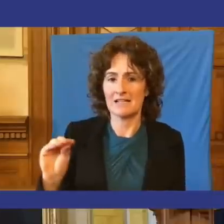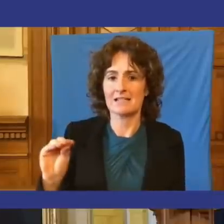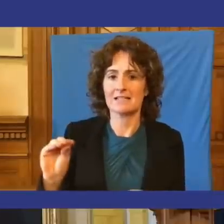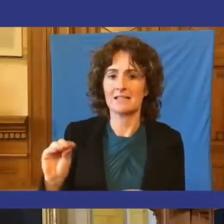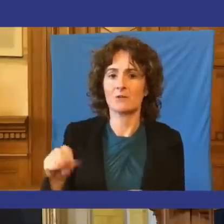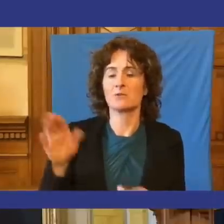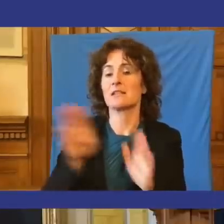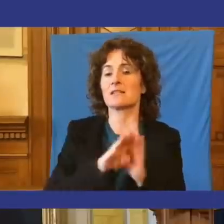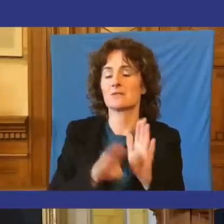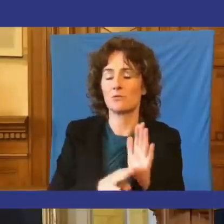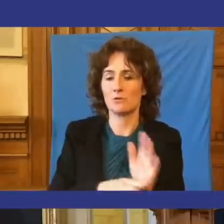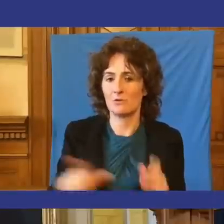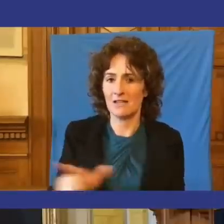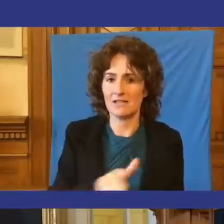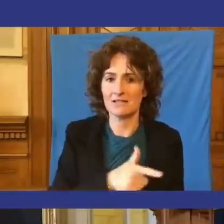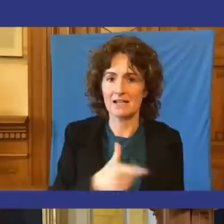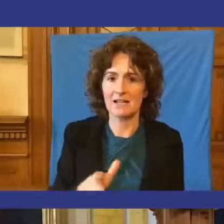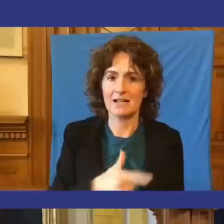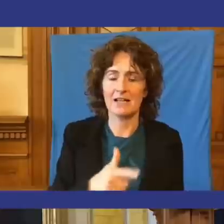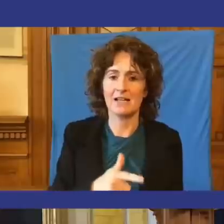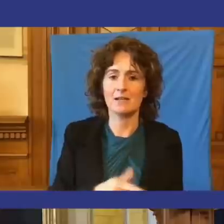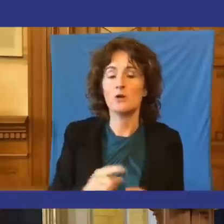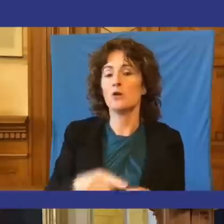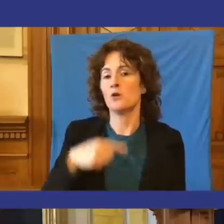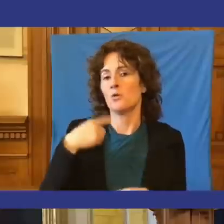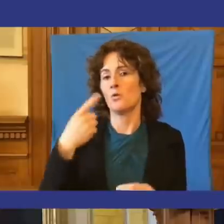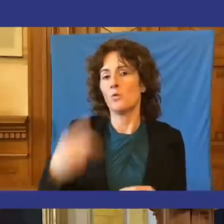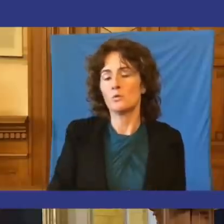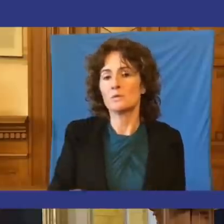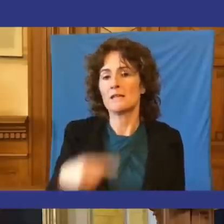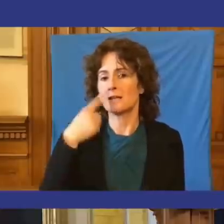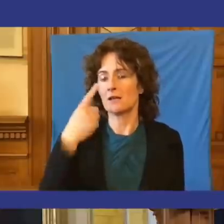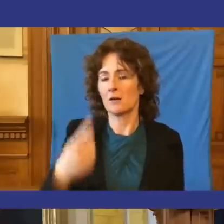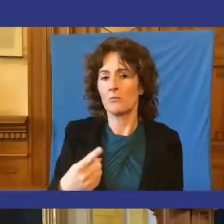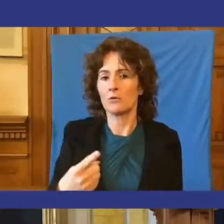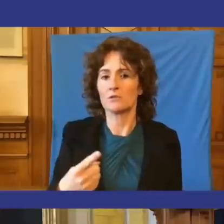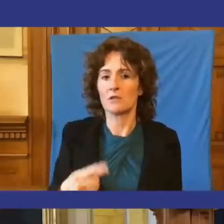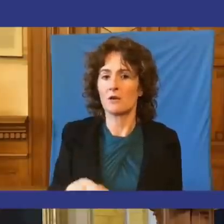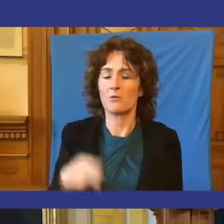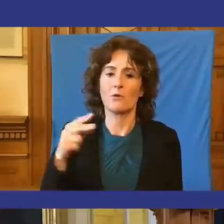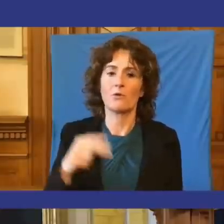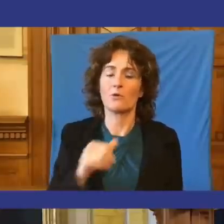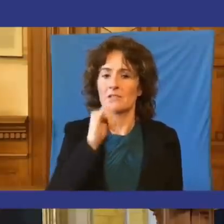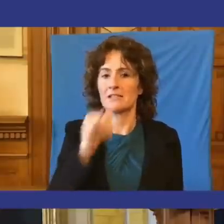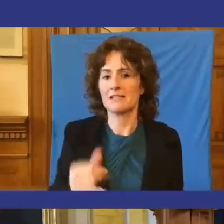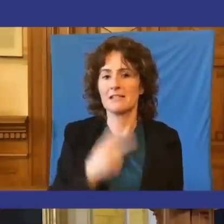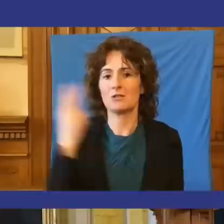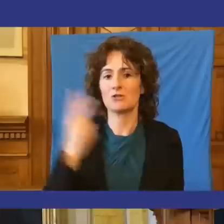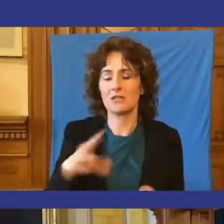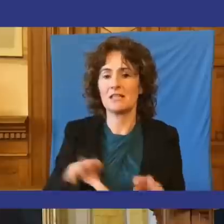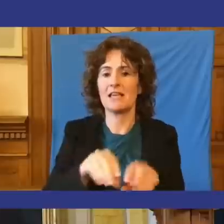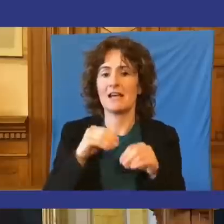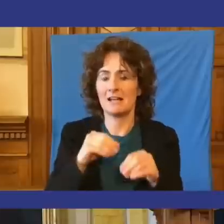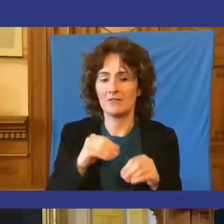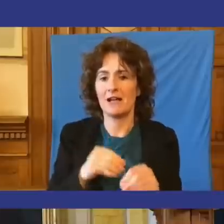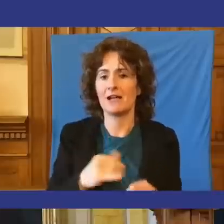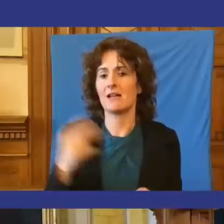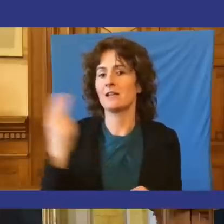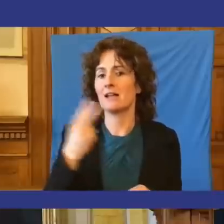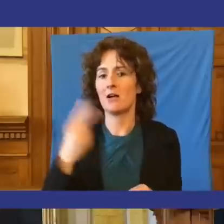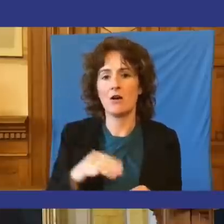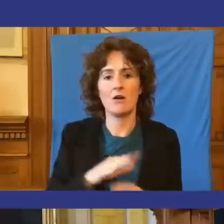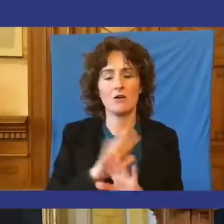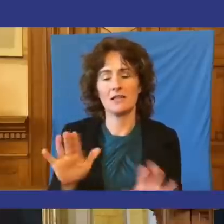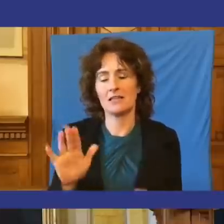ez törvénytelenség, akkor azt állította, hogy senkit nem tud, aki elvállalná, aki nem fideszes. És akkor segítettem neki azzal, hogy fölhívtam